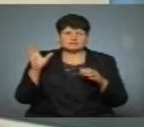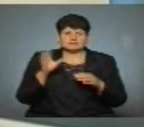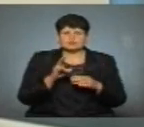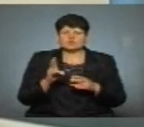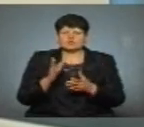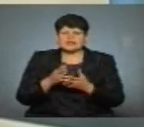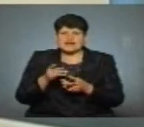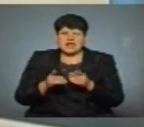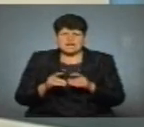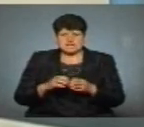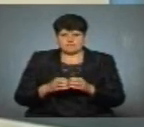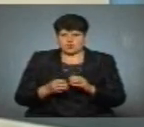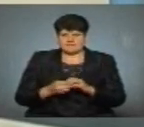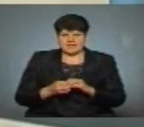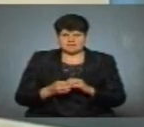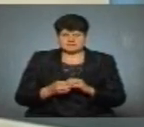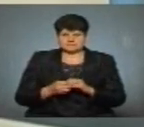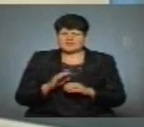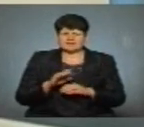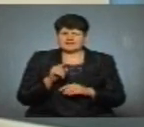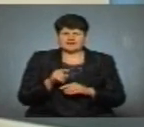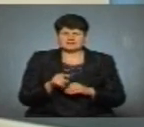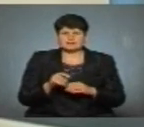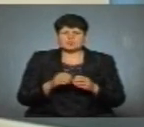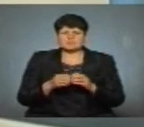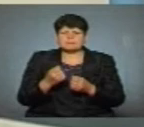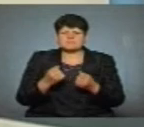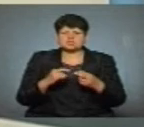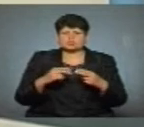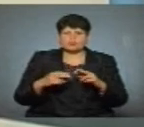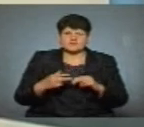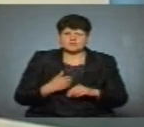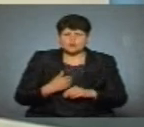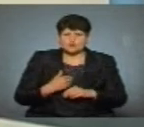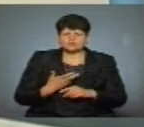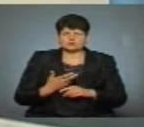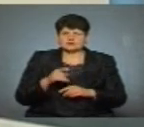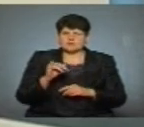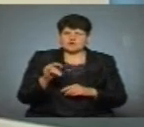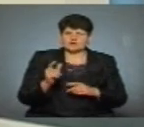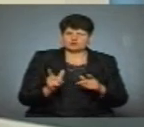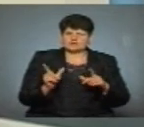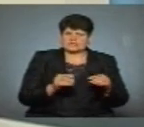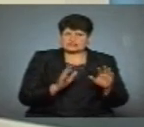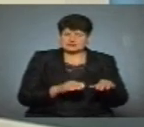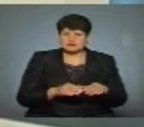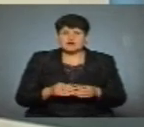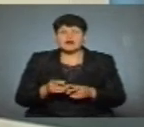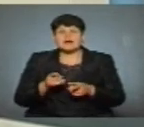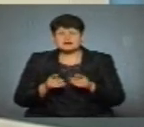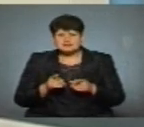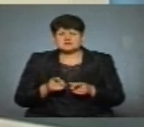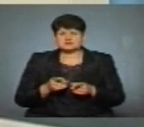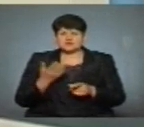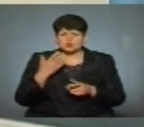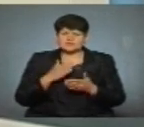реальні проблеми. Знаєте, не та проблема, там, машину поміняти хочу, бо та погано їде. А дійсно, коли